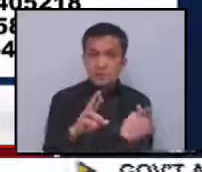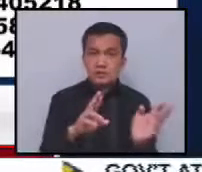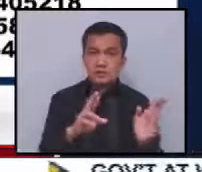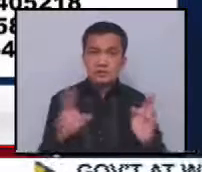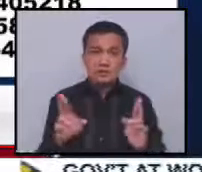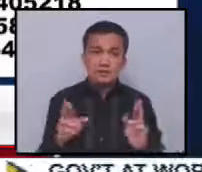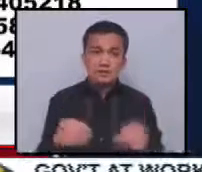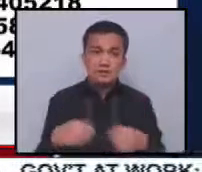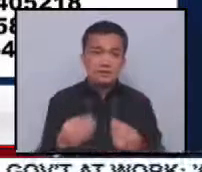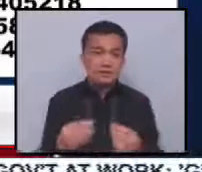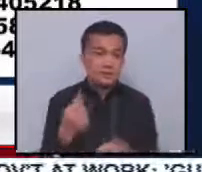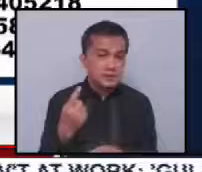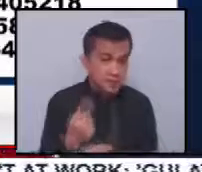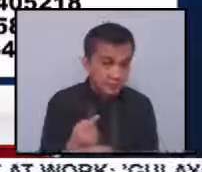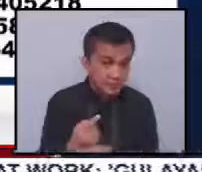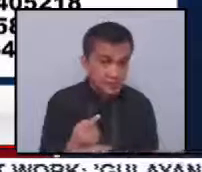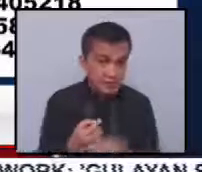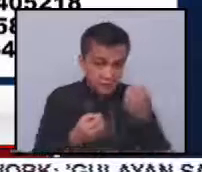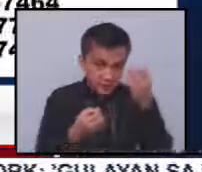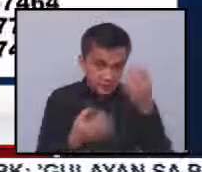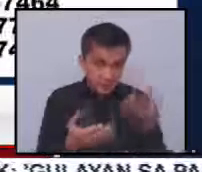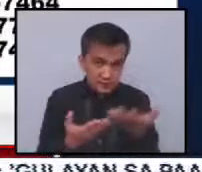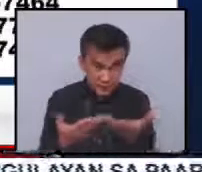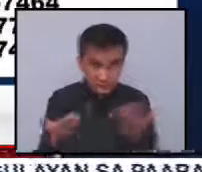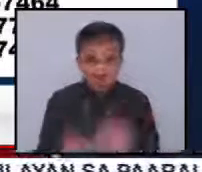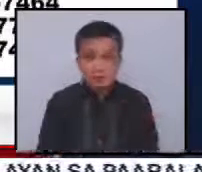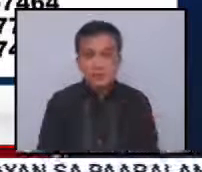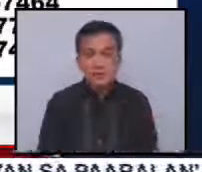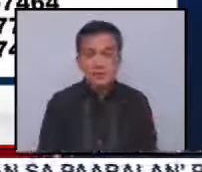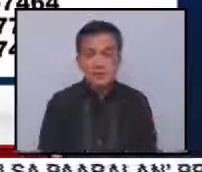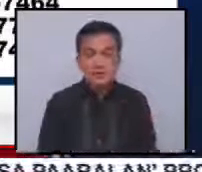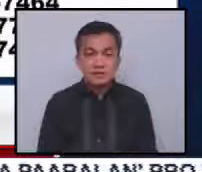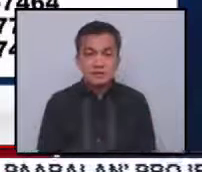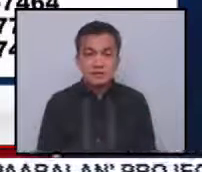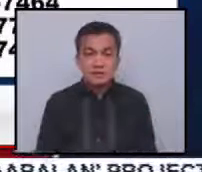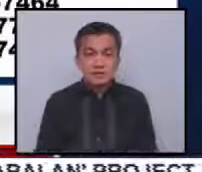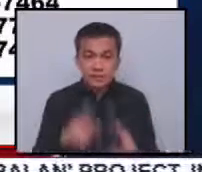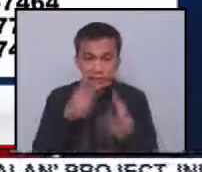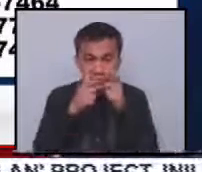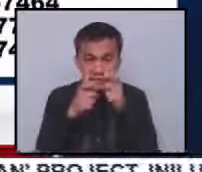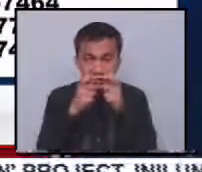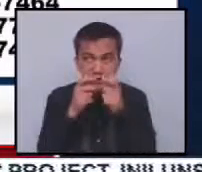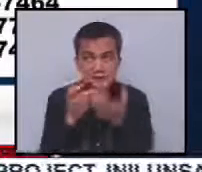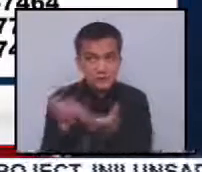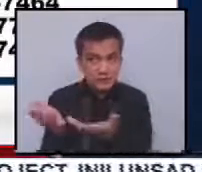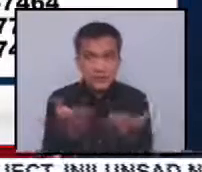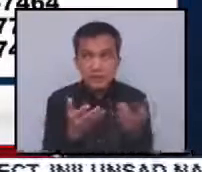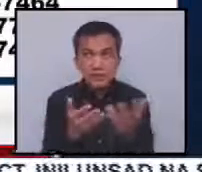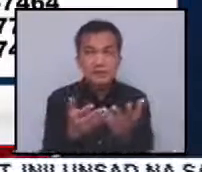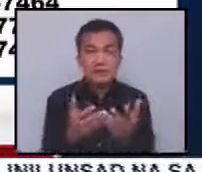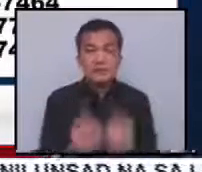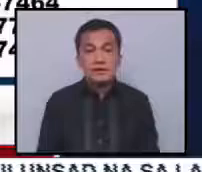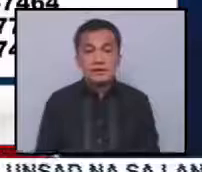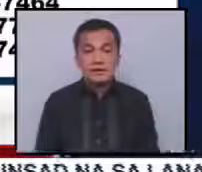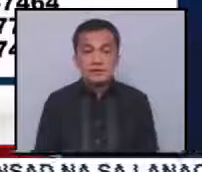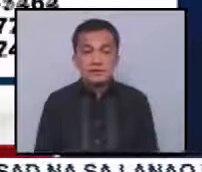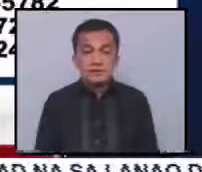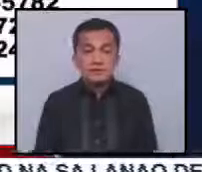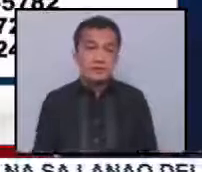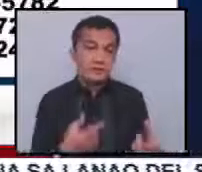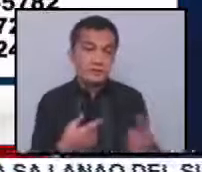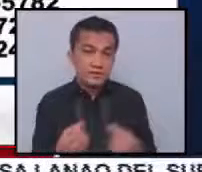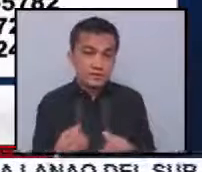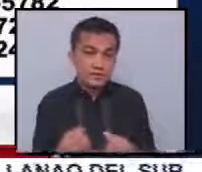tamang informasyon sa inyo. Pakinggan po natin sila and para makagawa tayo ng